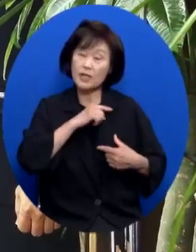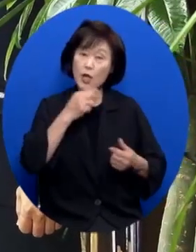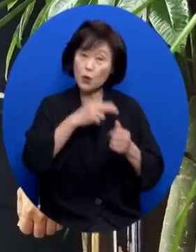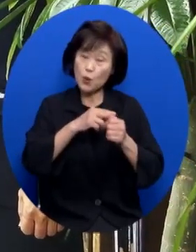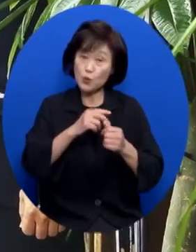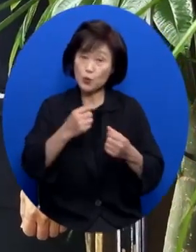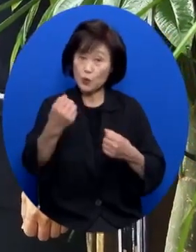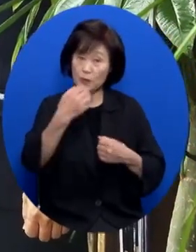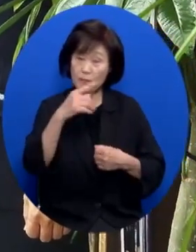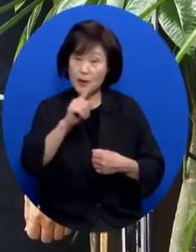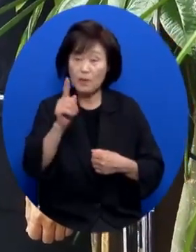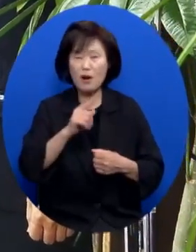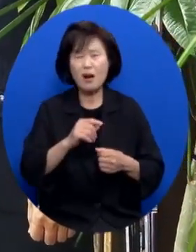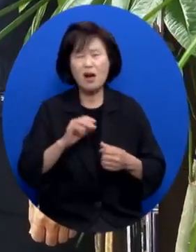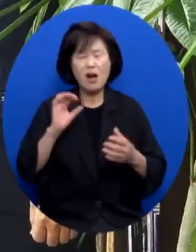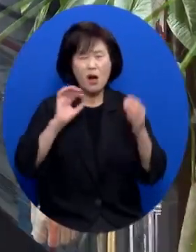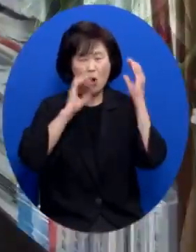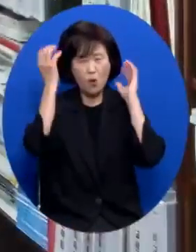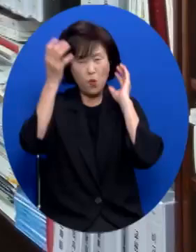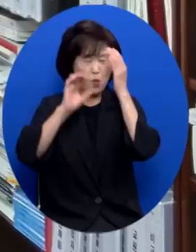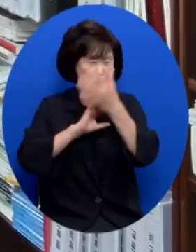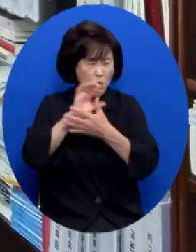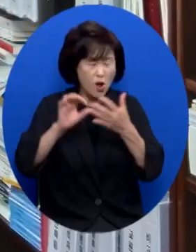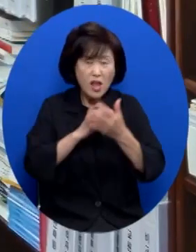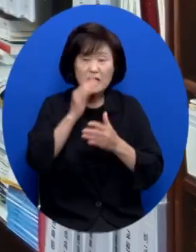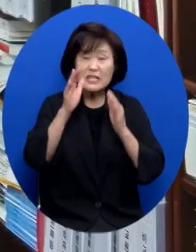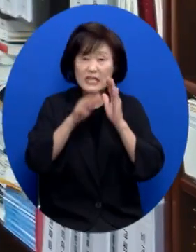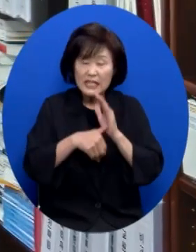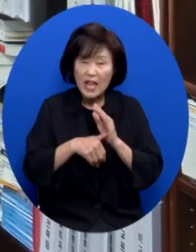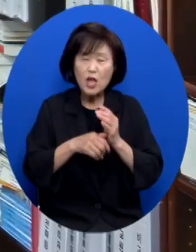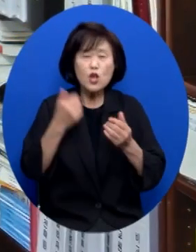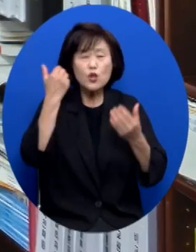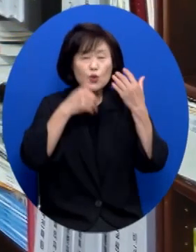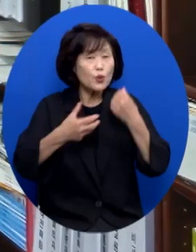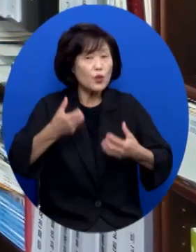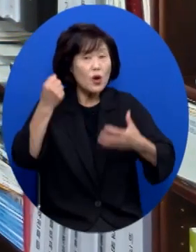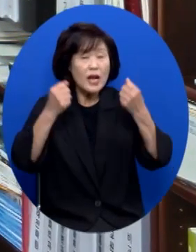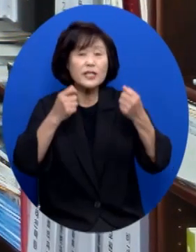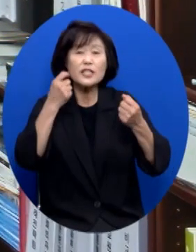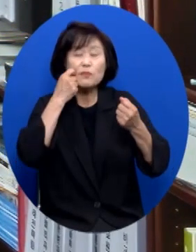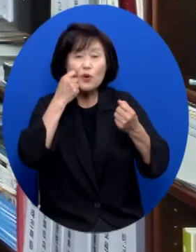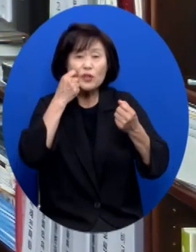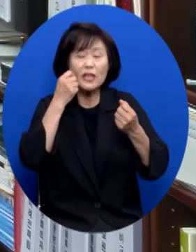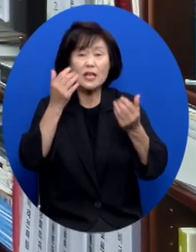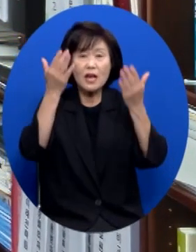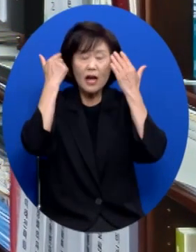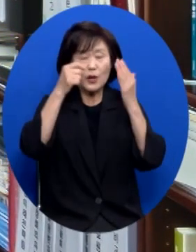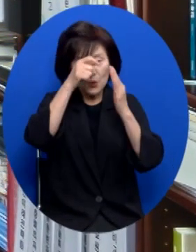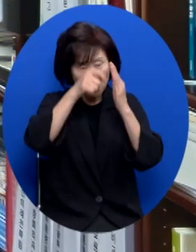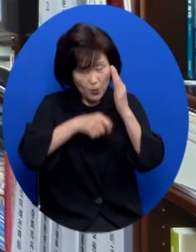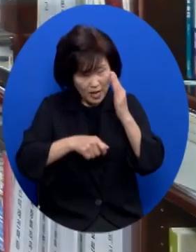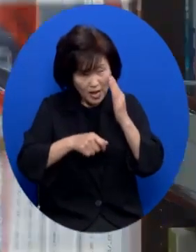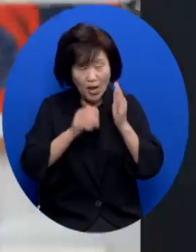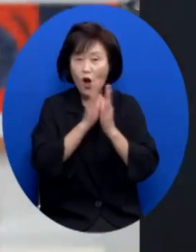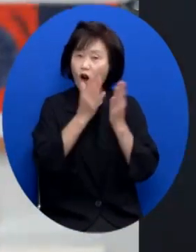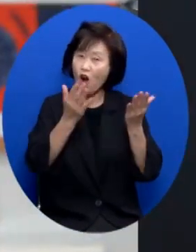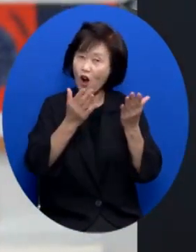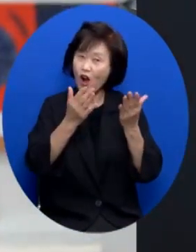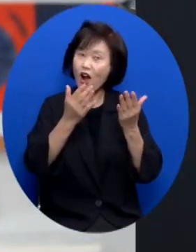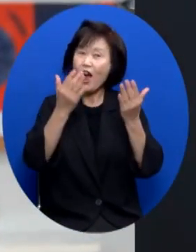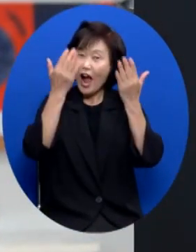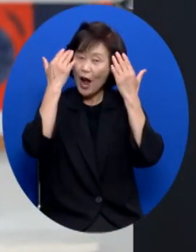분열 후 혼란스럽던 시기에 어떤 학교도 갖고 있지 못하던 학적부를 우연한 기회로 확보한 건 학교로서는